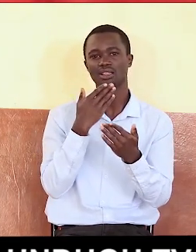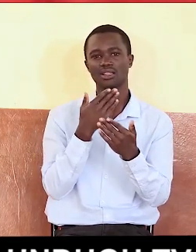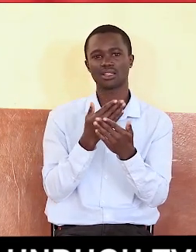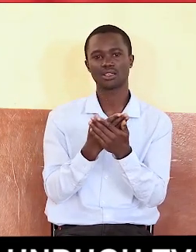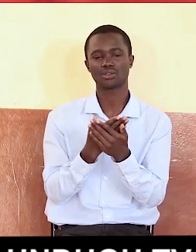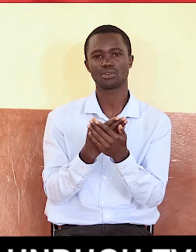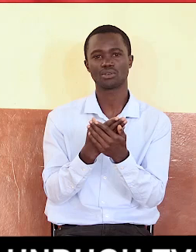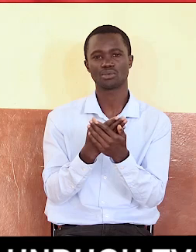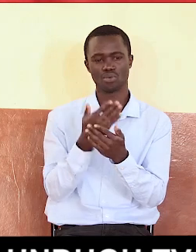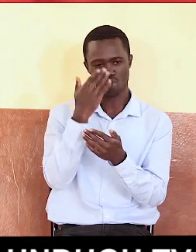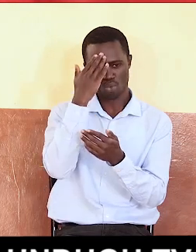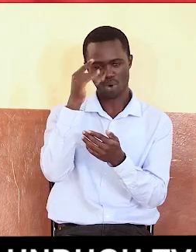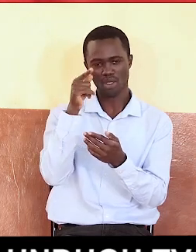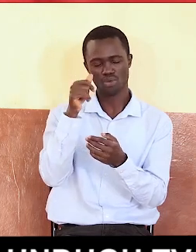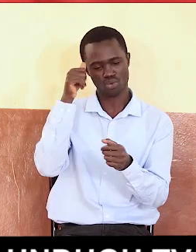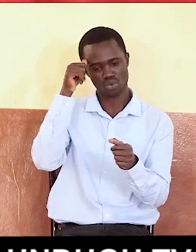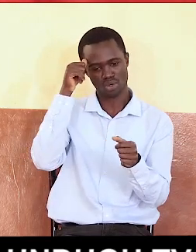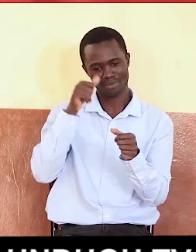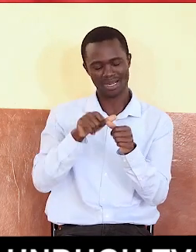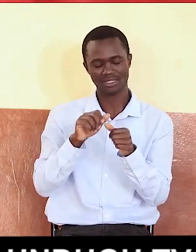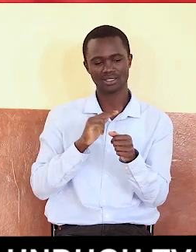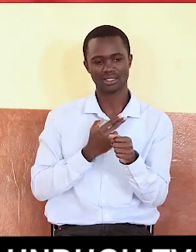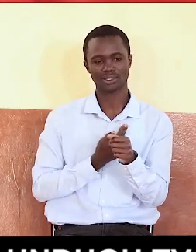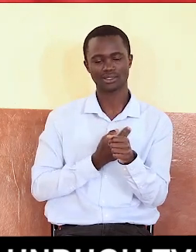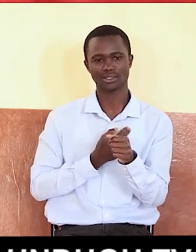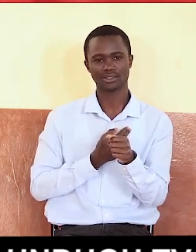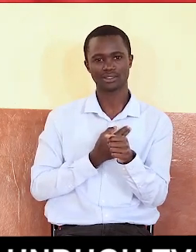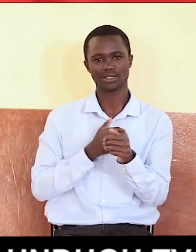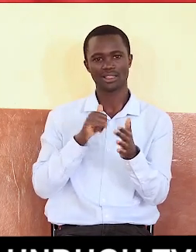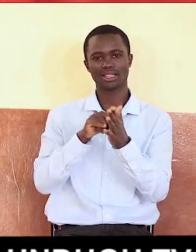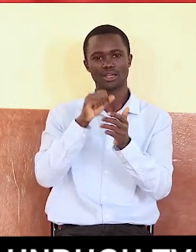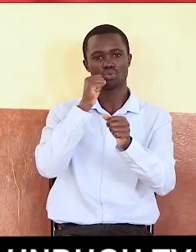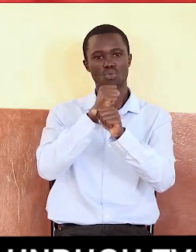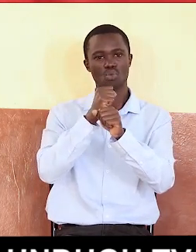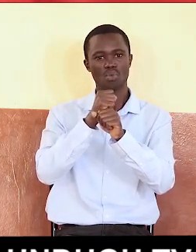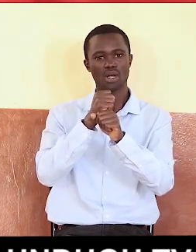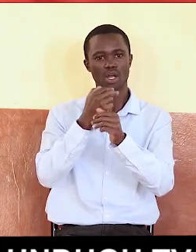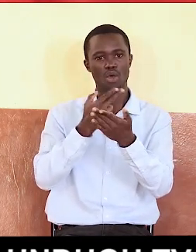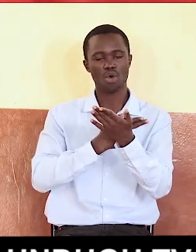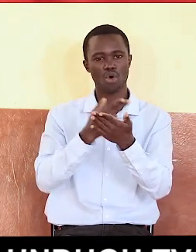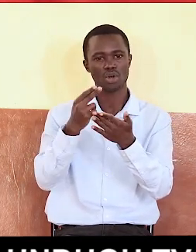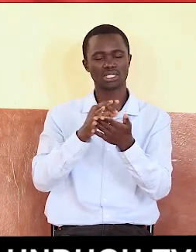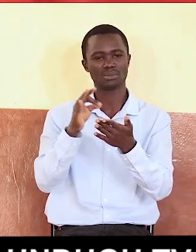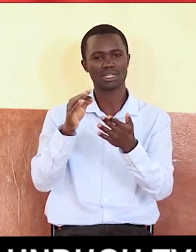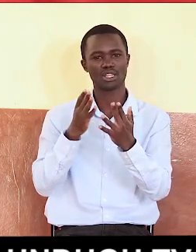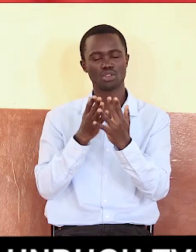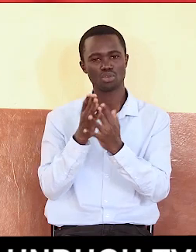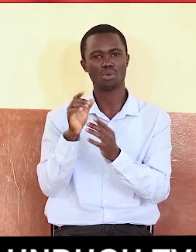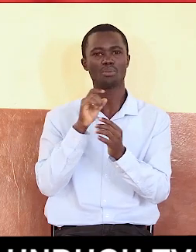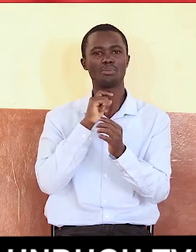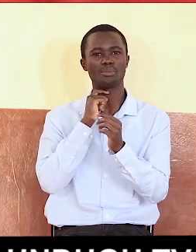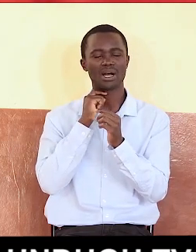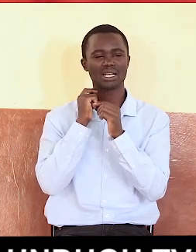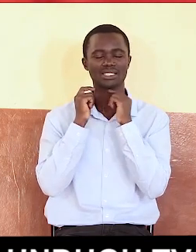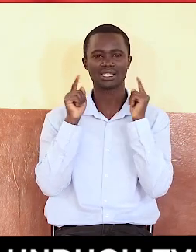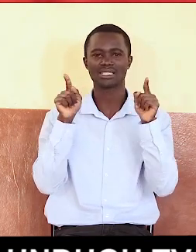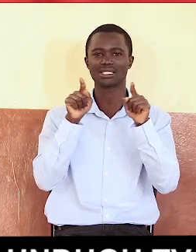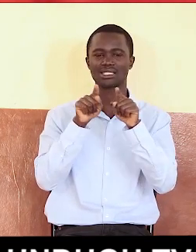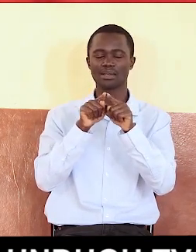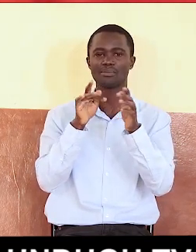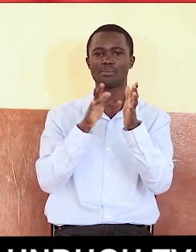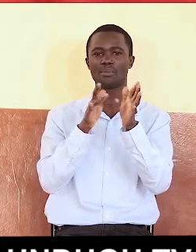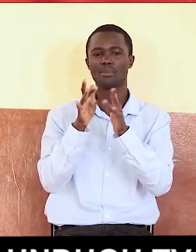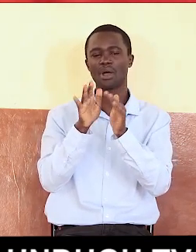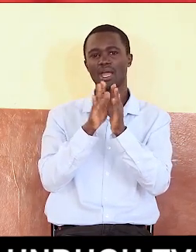sababu umetukumbusha. Na hiyo ndiyo kasi ya Roho Mtakatifu kupitia kwa wachungaji na kupitia kwa maandiko